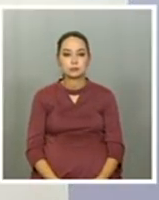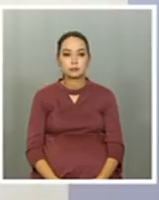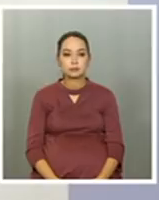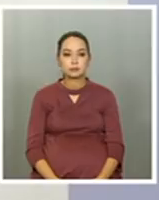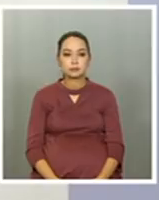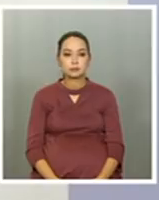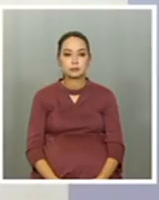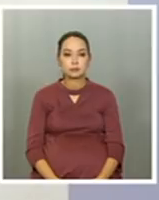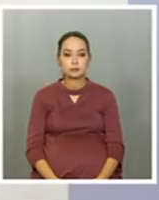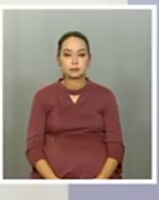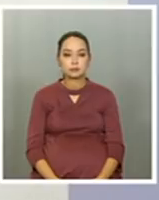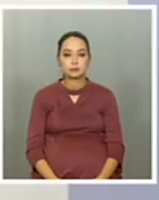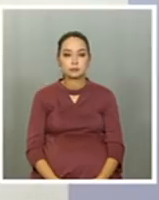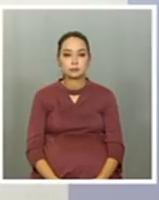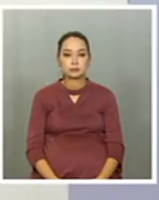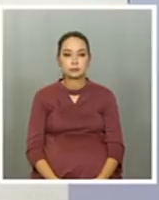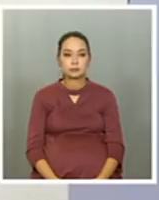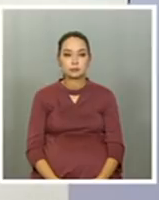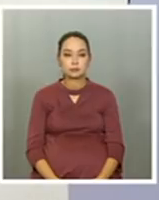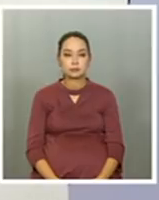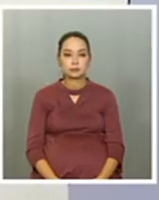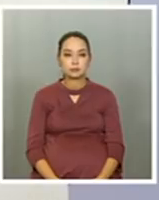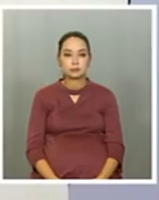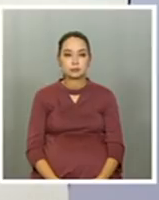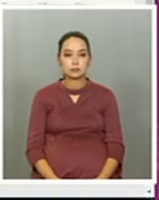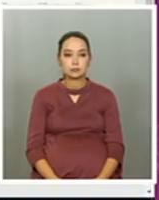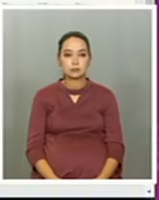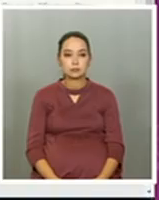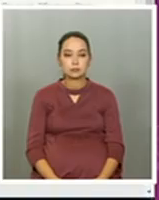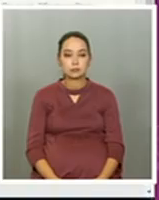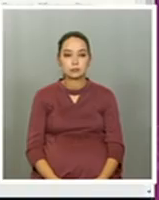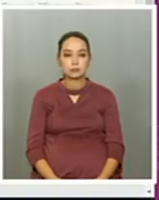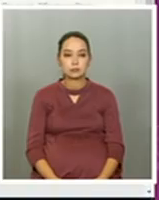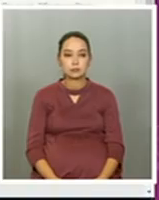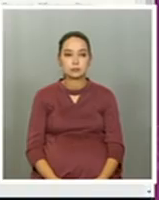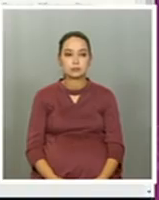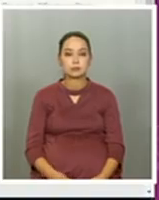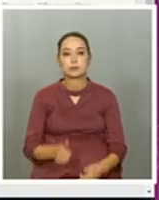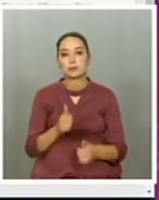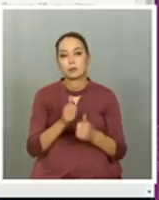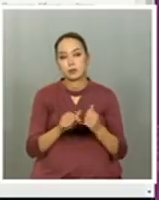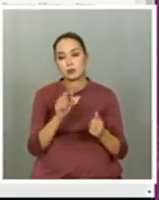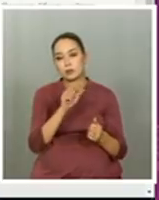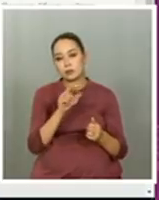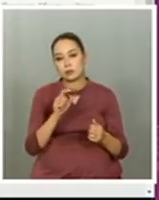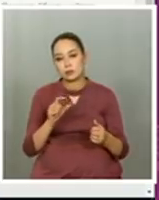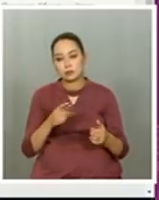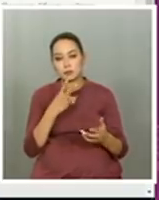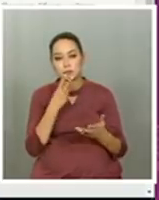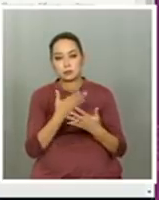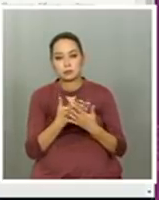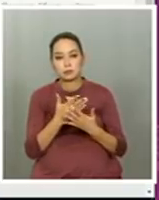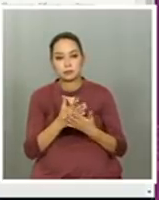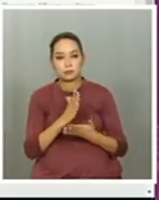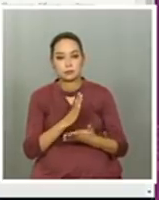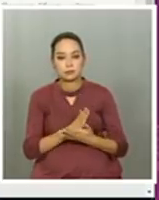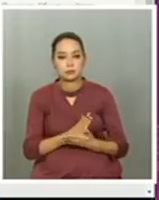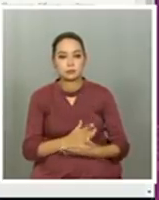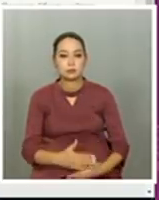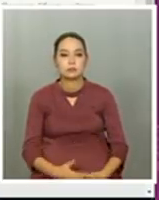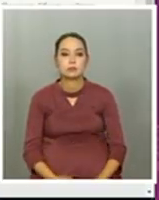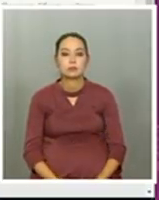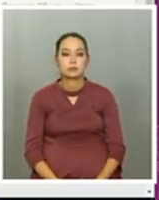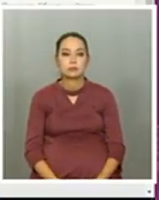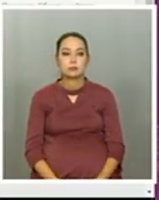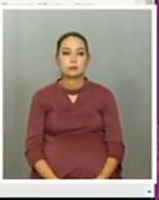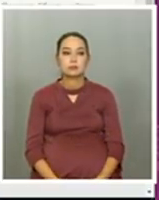Көріп отырмыз, медиа терезесінде біз кірістірген нысандар, яғни суреттер орналасты. Келесі